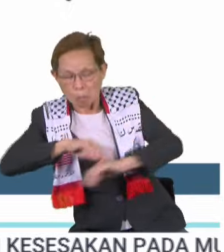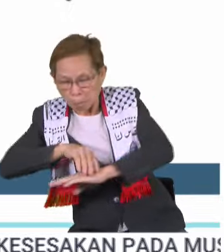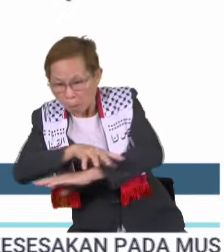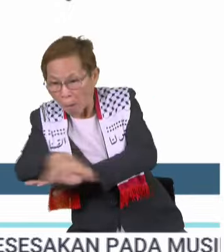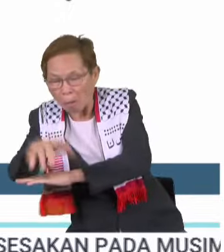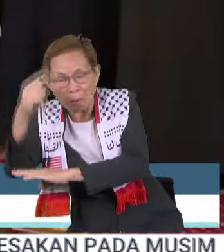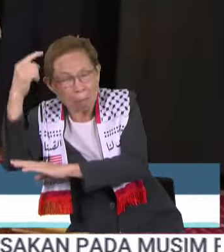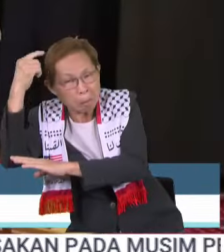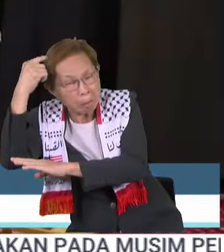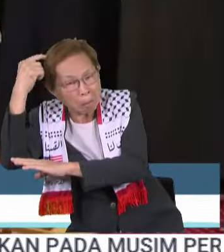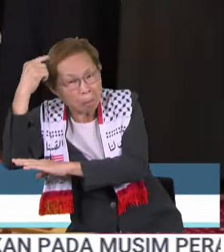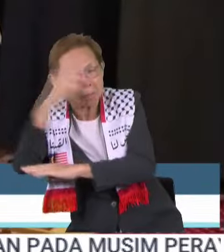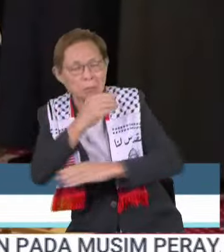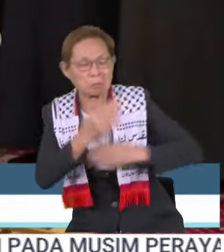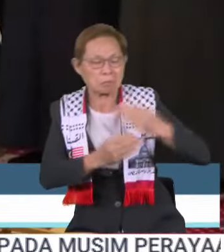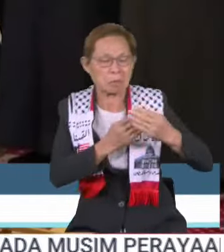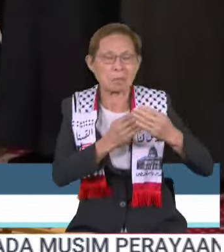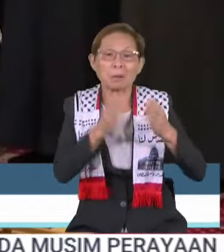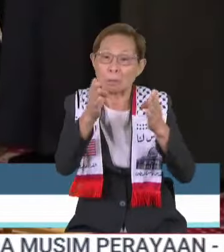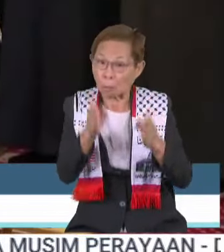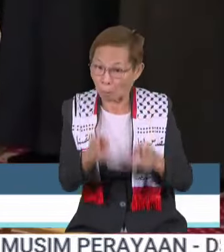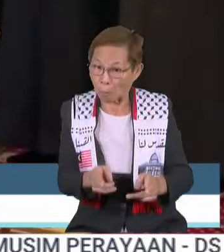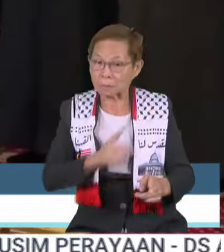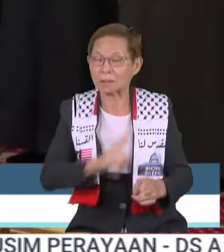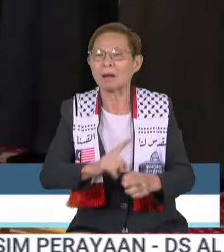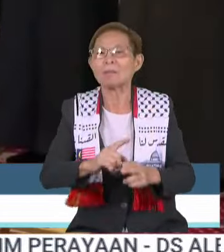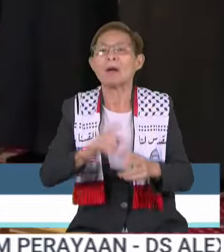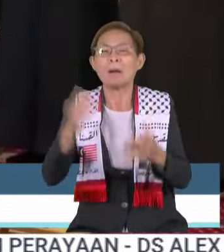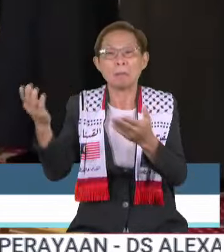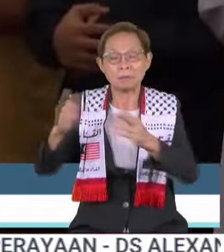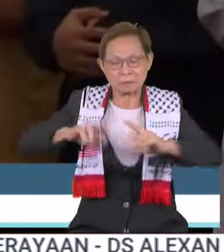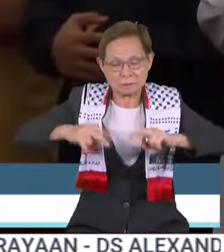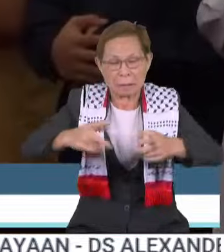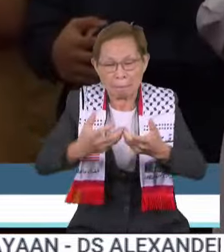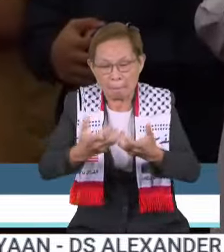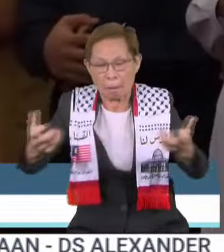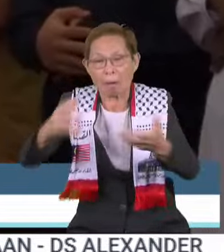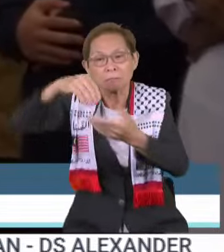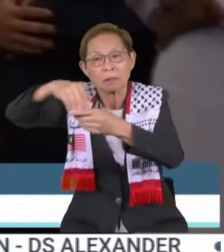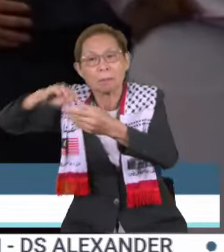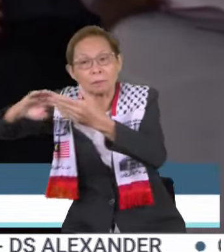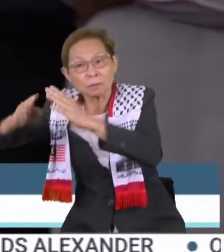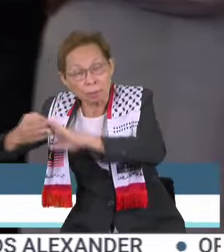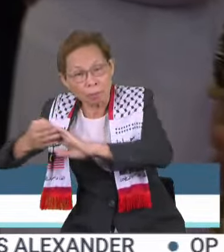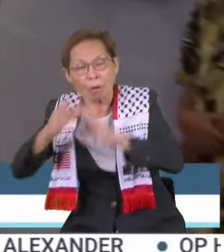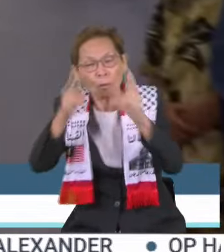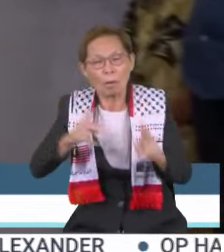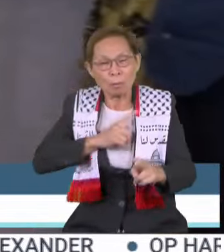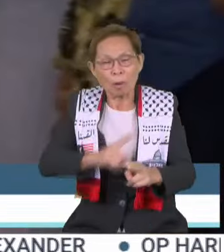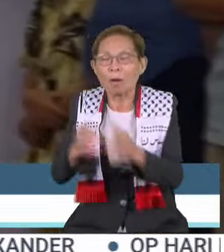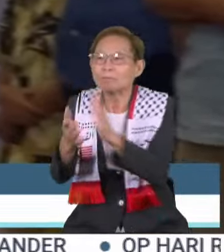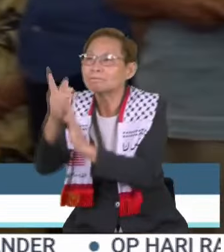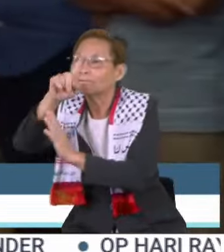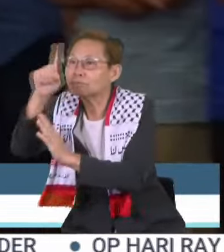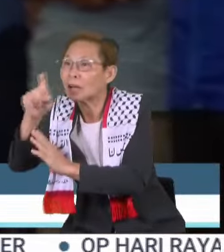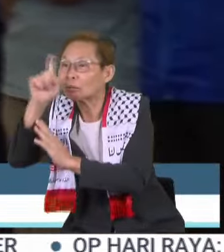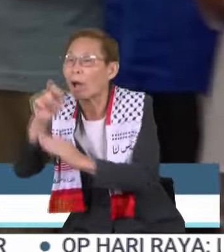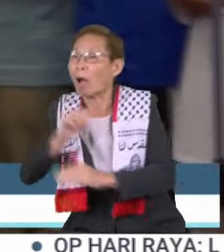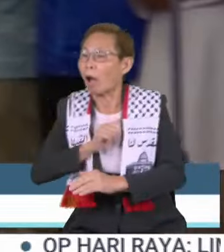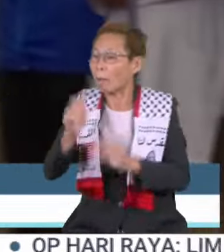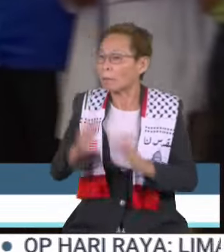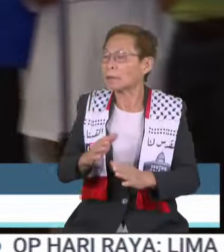mempengaruhi pemikiran serta tingkah laku sekaligus membawa perpecahan dalam masyarakat. Umat Islam perlu merujuk ahli-ahli agama bertauliah jika